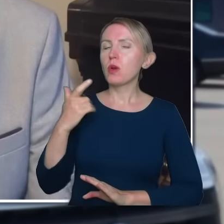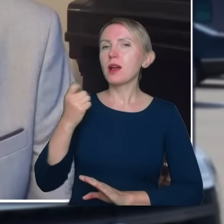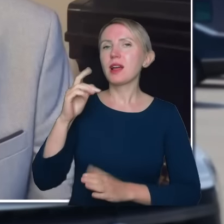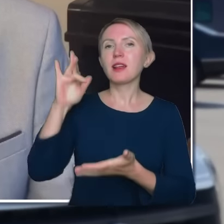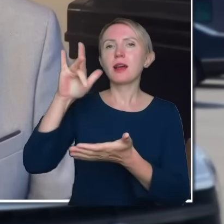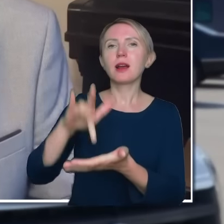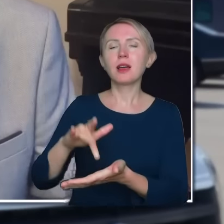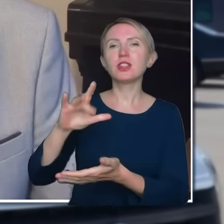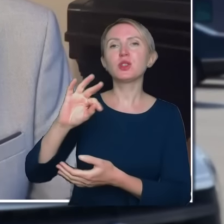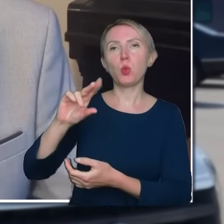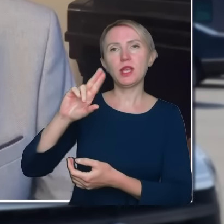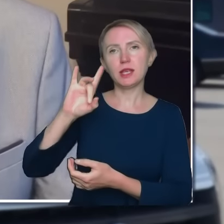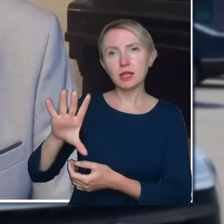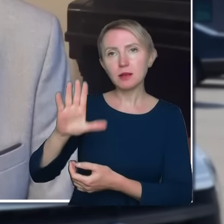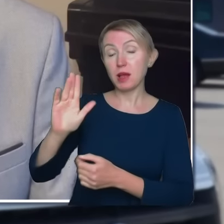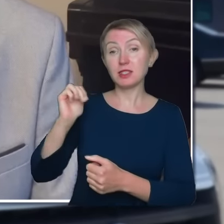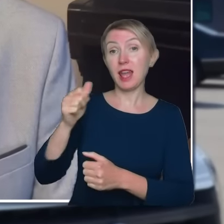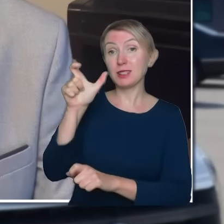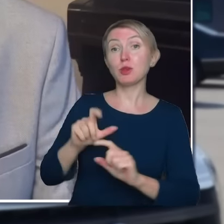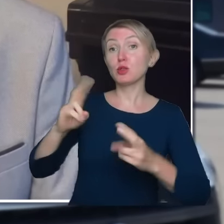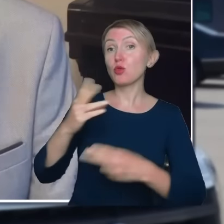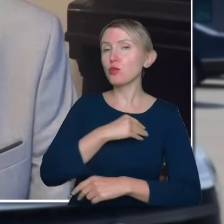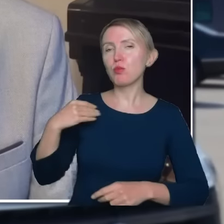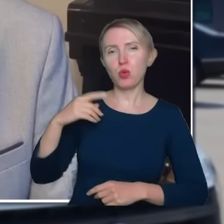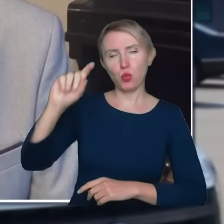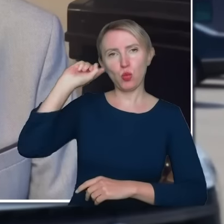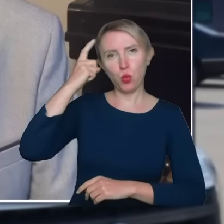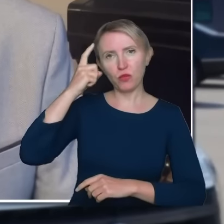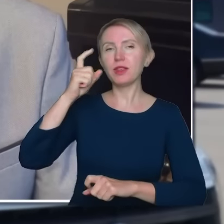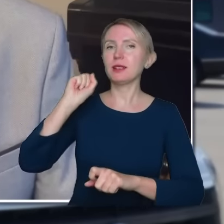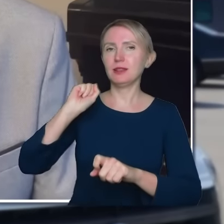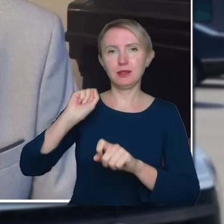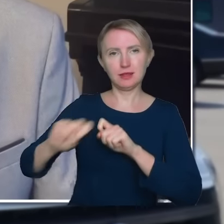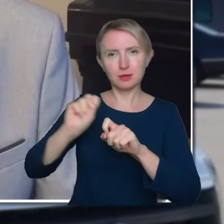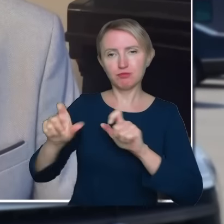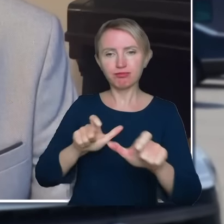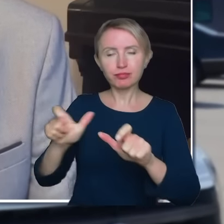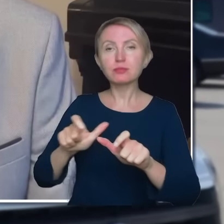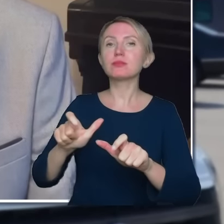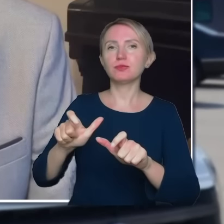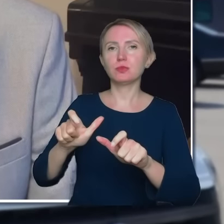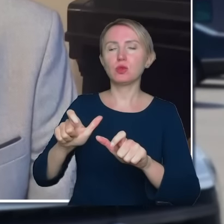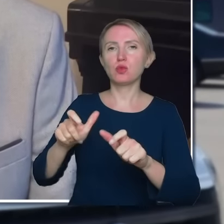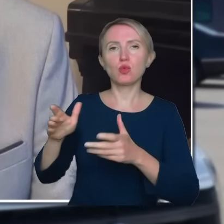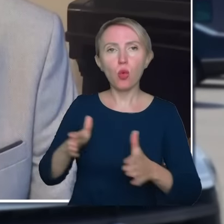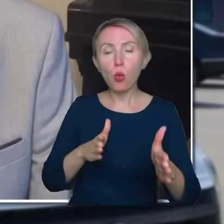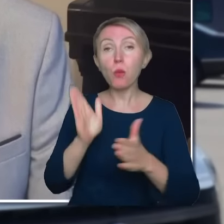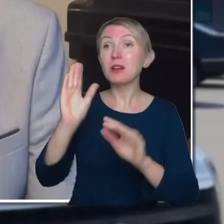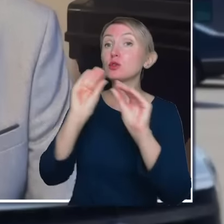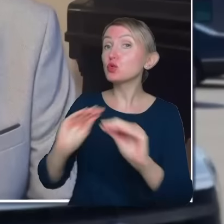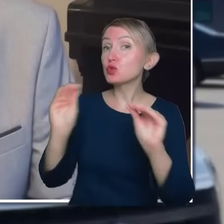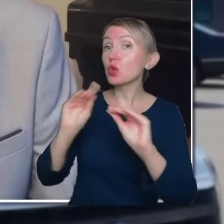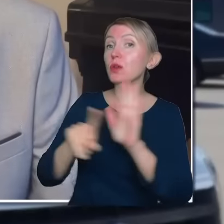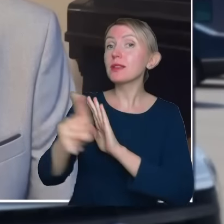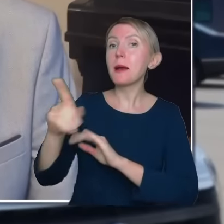czy będzie ekspertem Polski, ekspertem Głównego Inspektoratu Transportu Drogowego i czy będzie szkolił służby macedońskie.